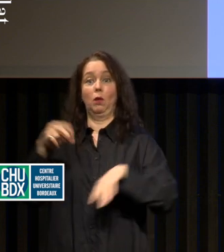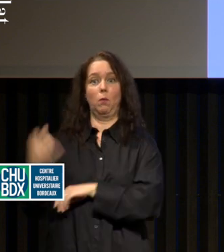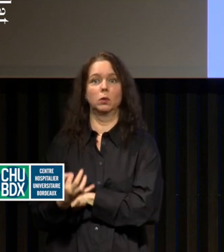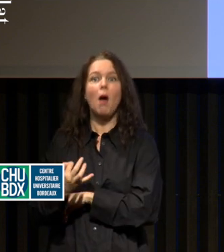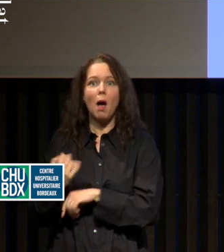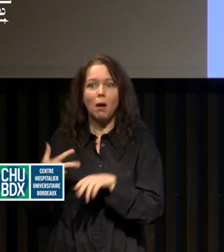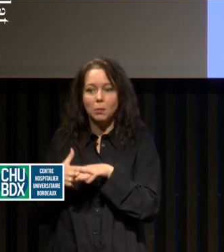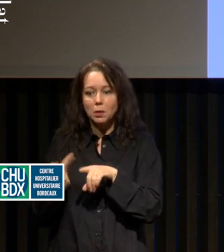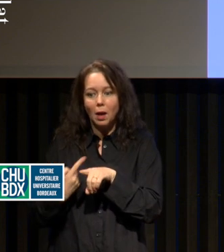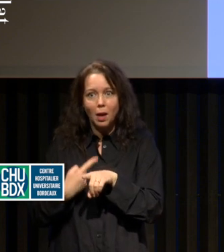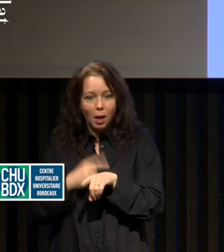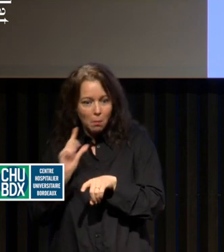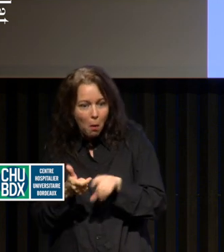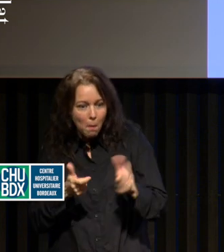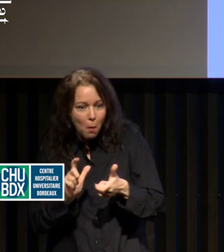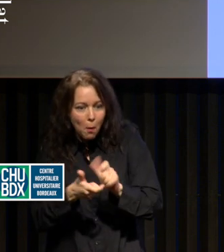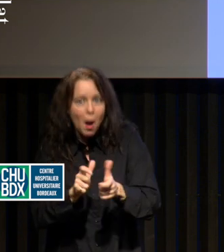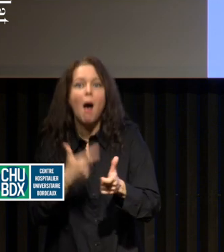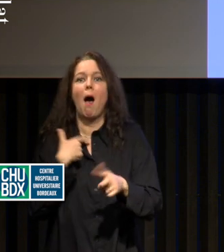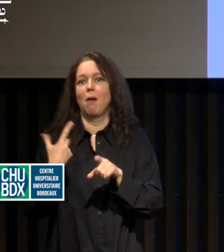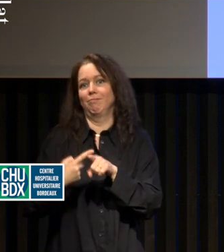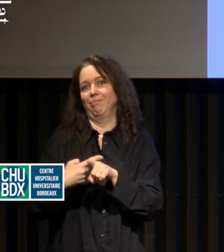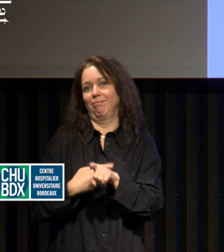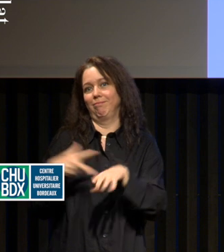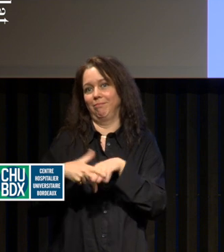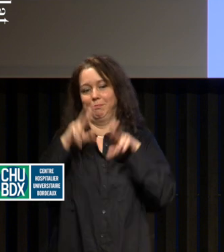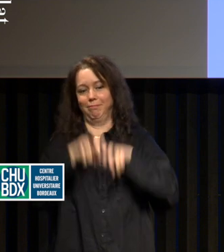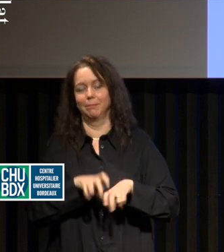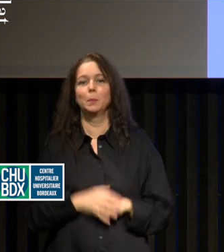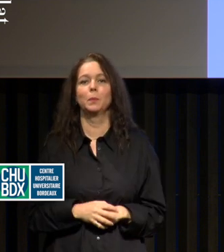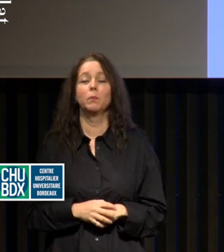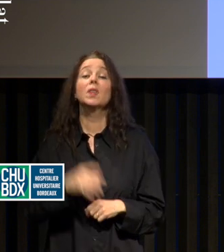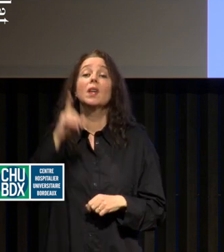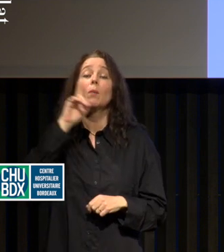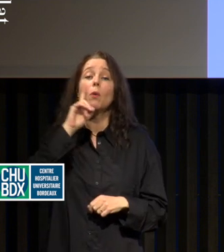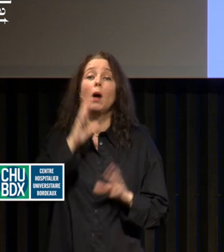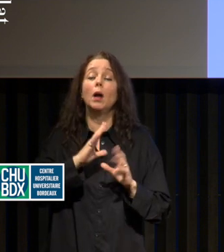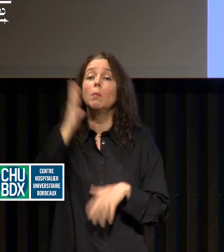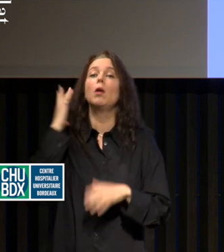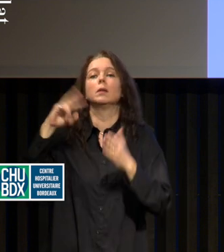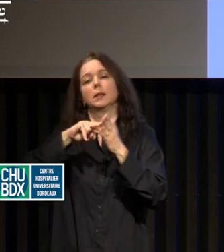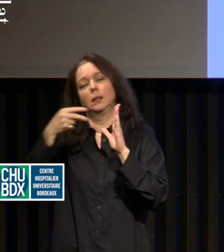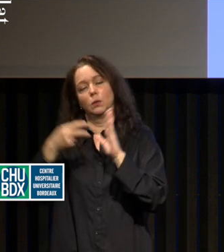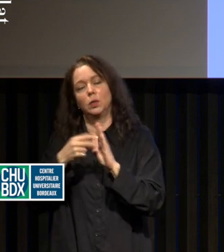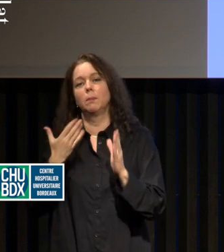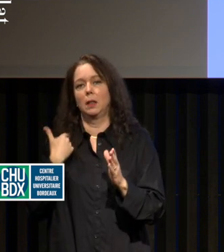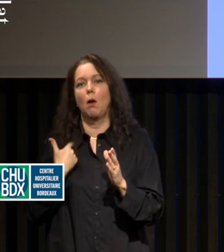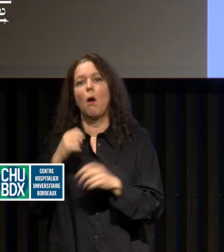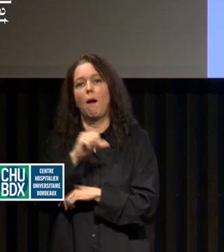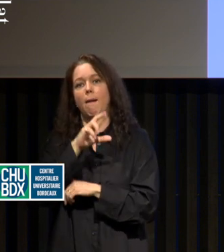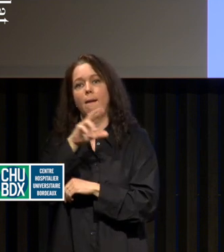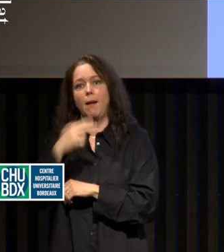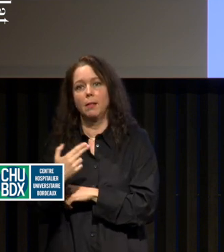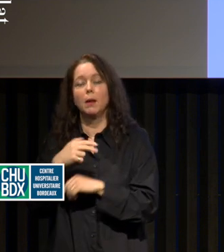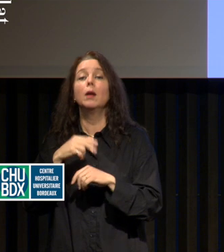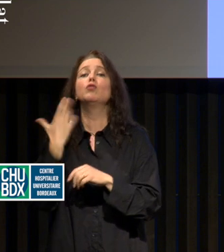ce moment-là, à l'étudier. Pourquoi ? Parce qu'il y a ces techniques de biologie moléculaire. Alors, c'est les techniques où on va étudier l'ARN. Tout le monde a